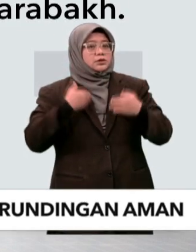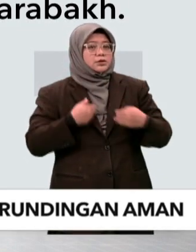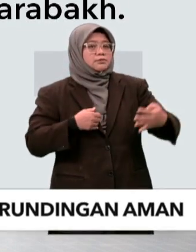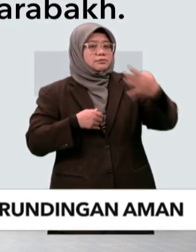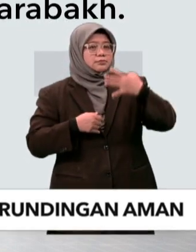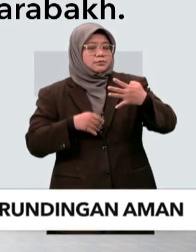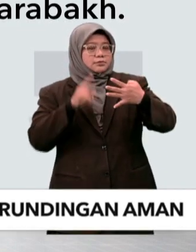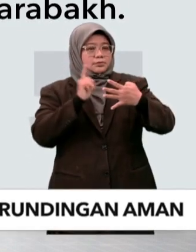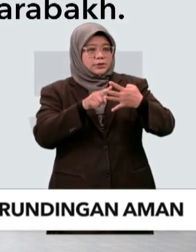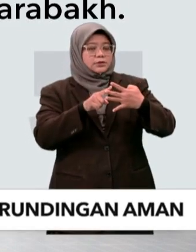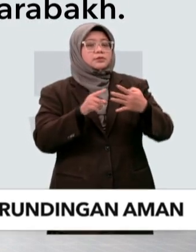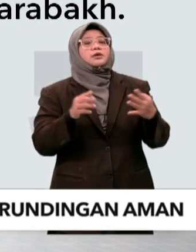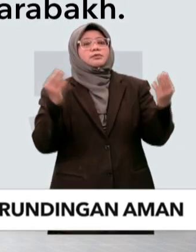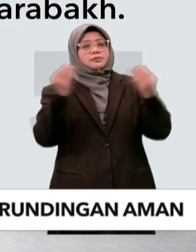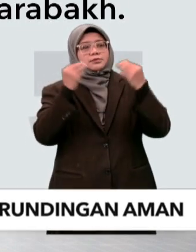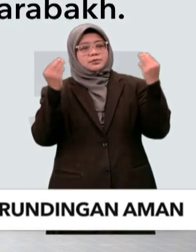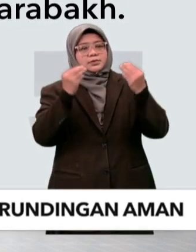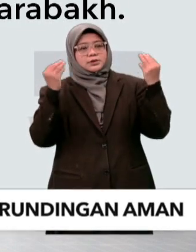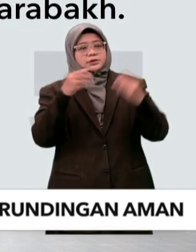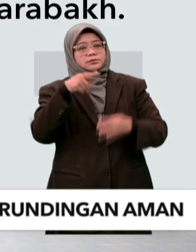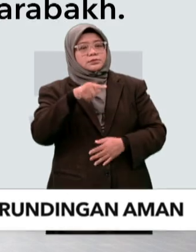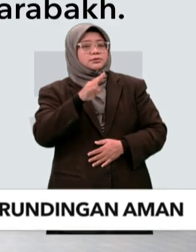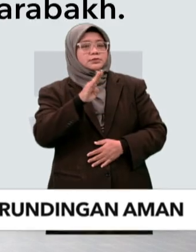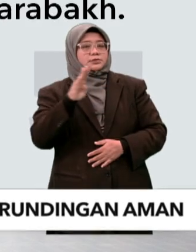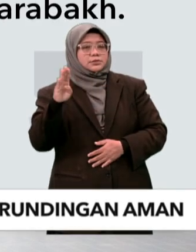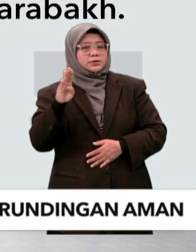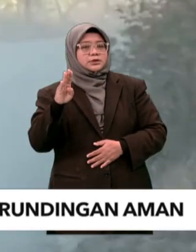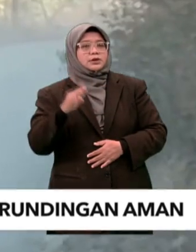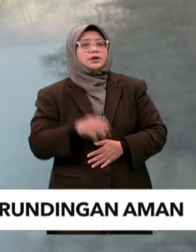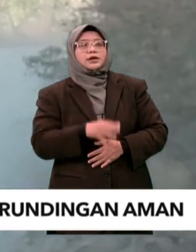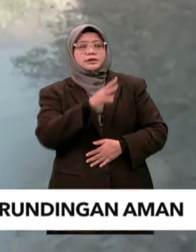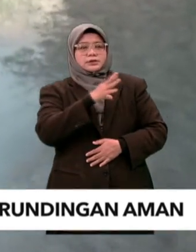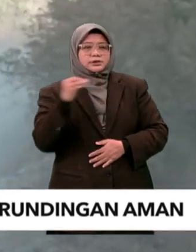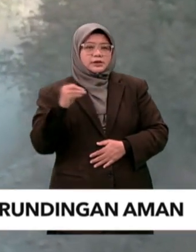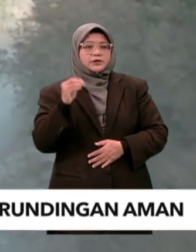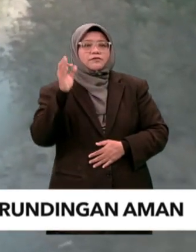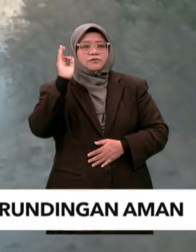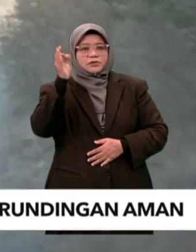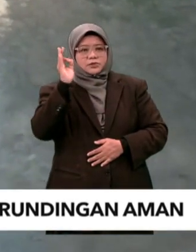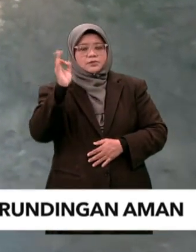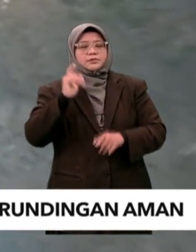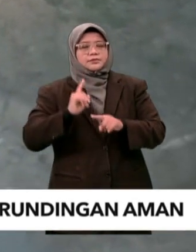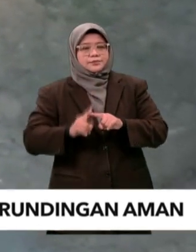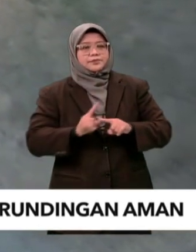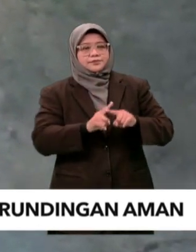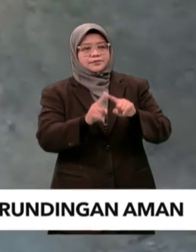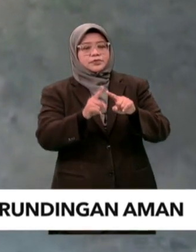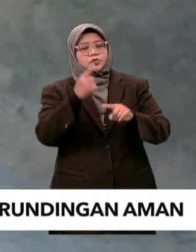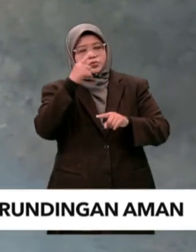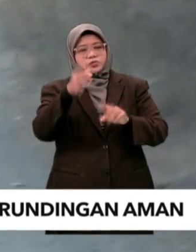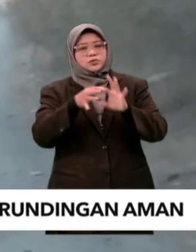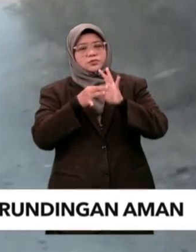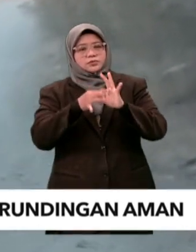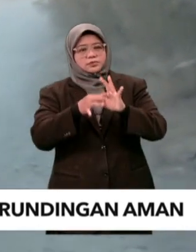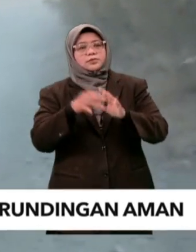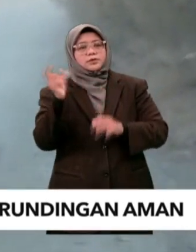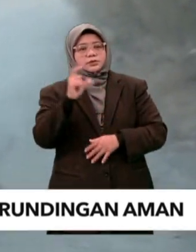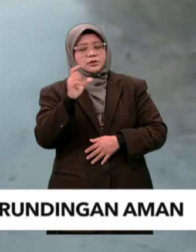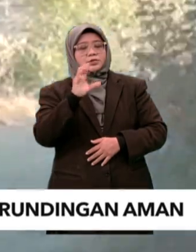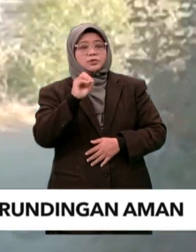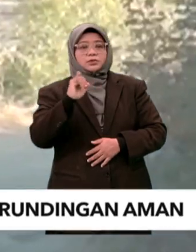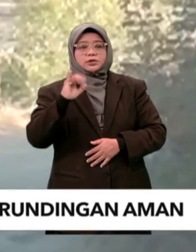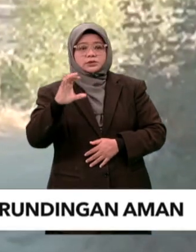majelis keselamatan pertumbuhan bangsa-bangsa bersatu serta forum berbagai hal pertumbuhan kerjasama Islam